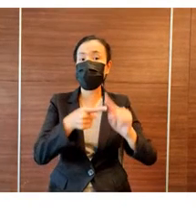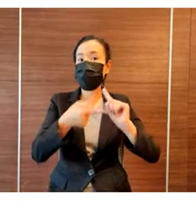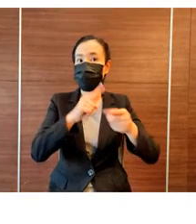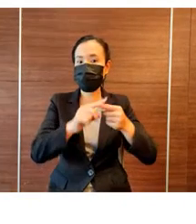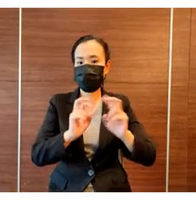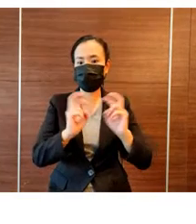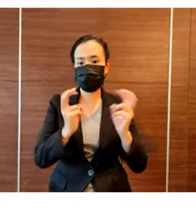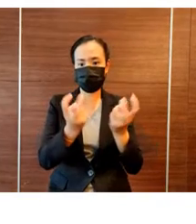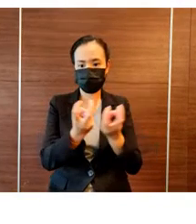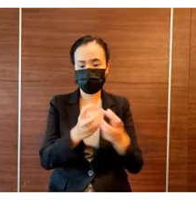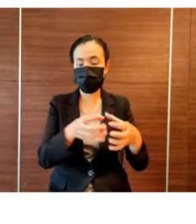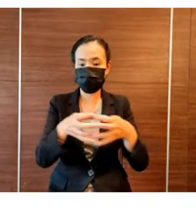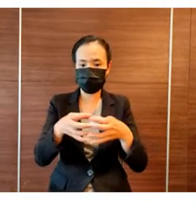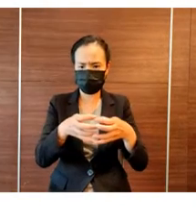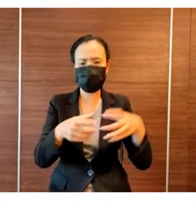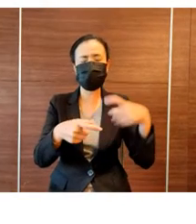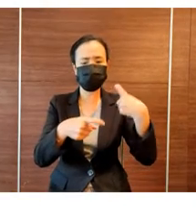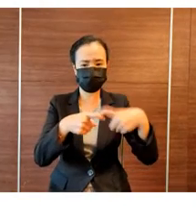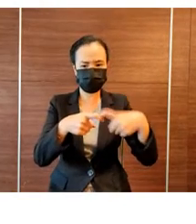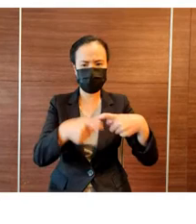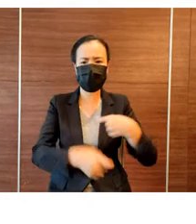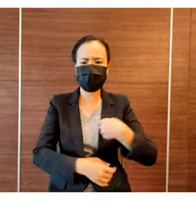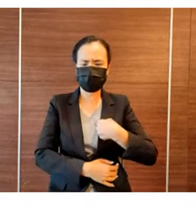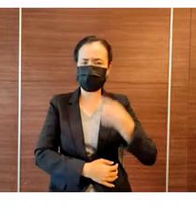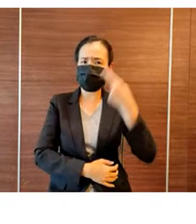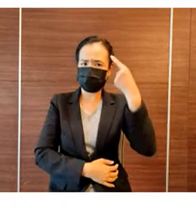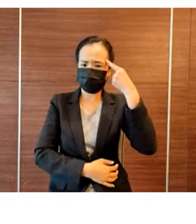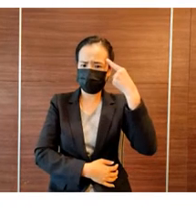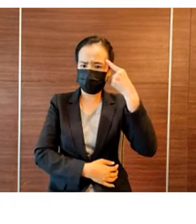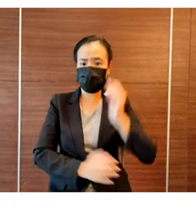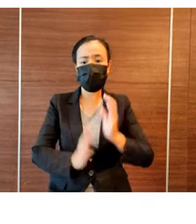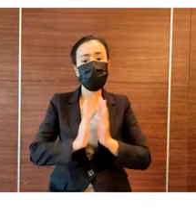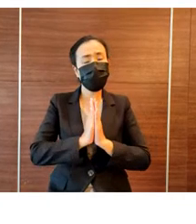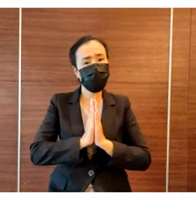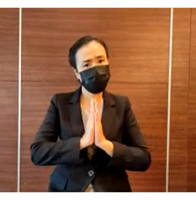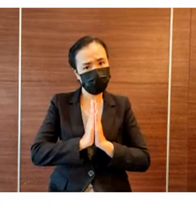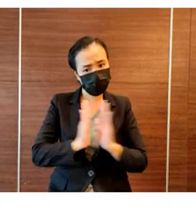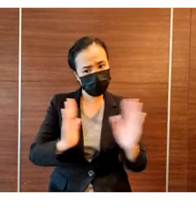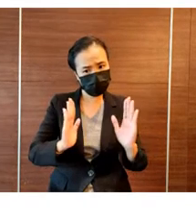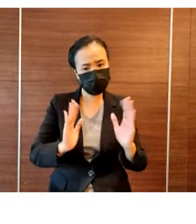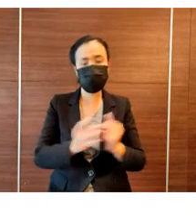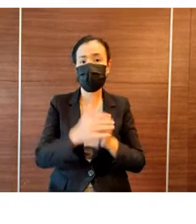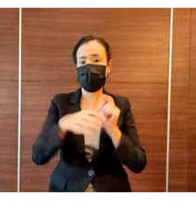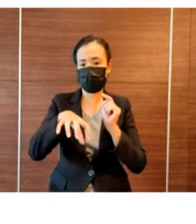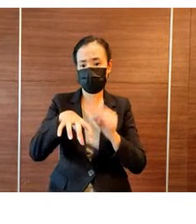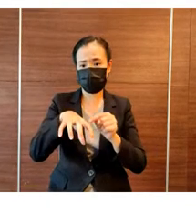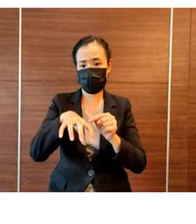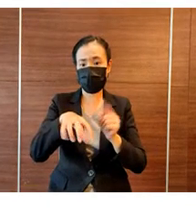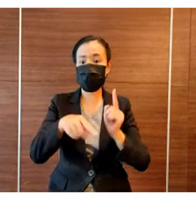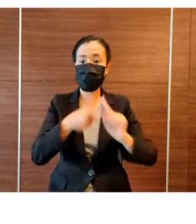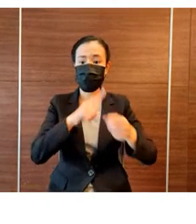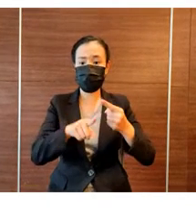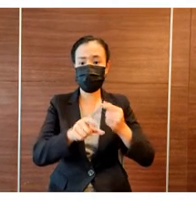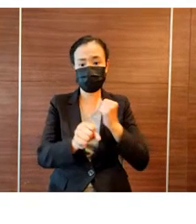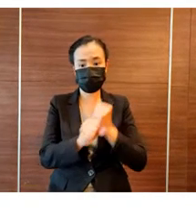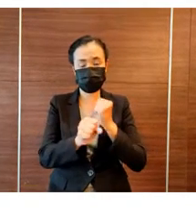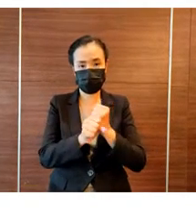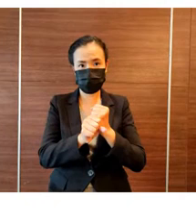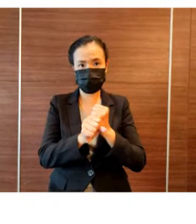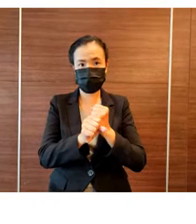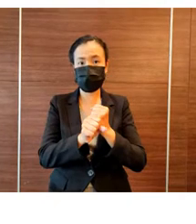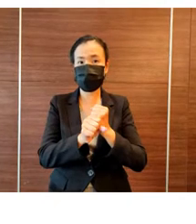เรื่องง่ายเนาะสำหรับตัวเองเนี่ยก็มองว่ามันเป็นเรื่องที่แบบต้องขอบคุณว่ามีองค์กรอย่างเพื่อนเราที่ลุกขึ้นมาทำ